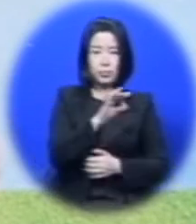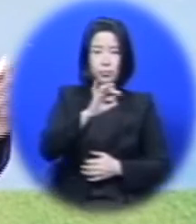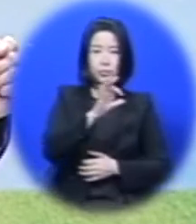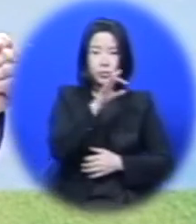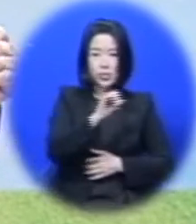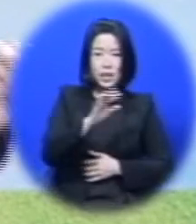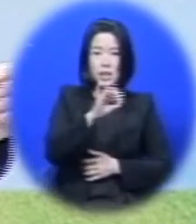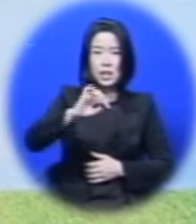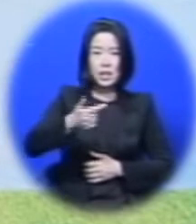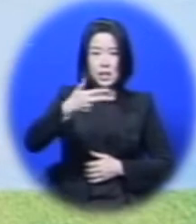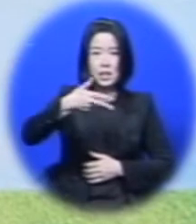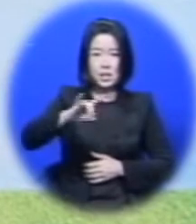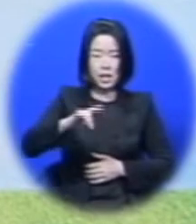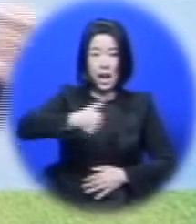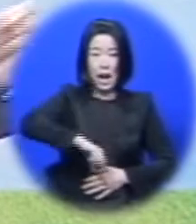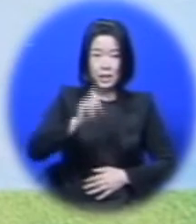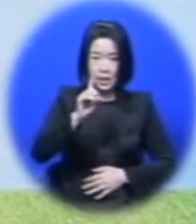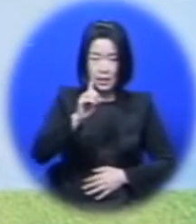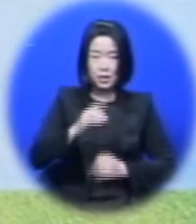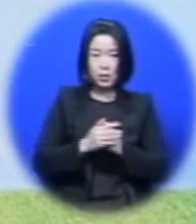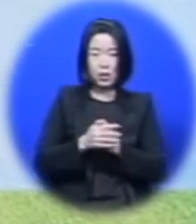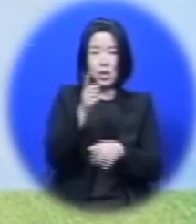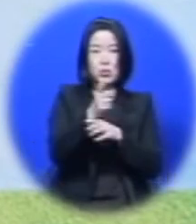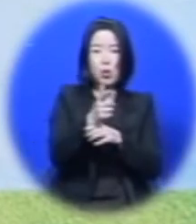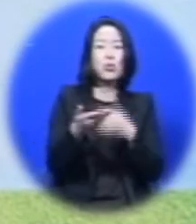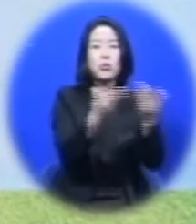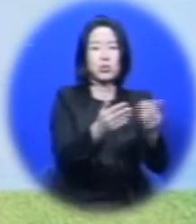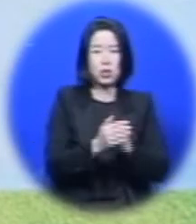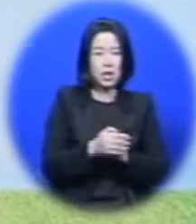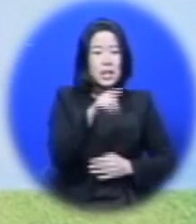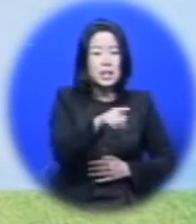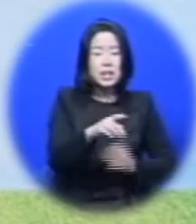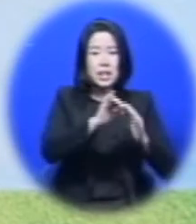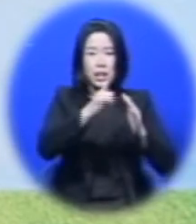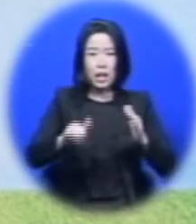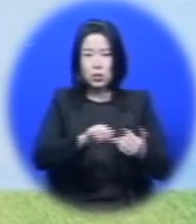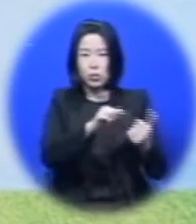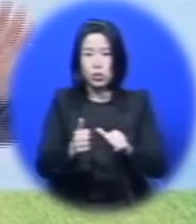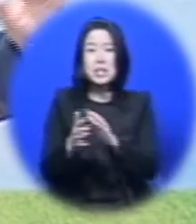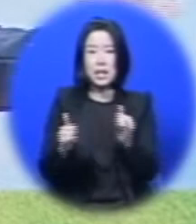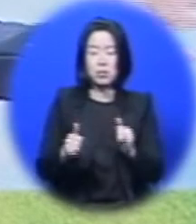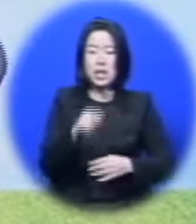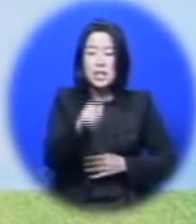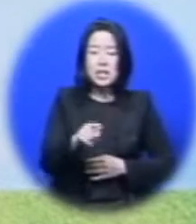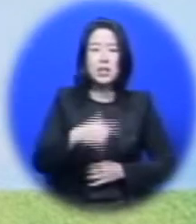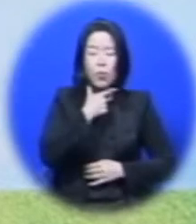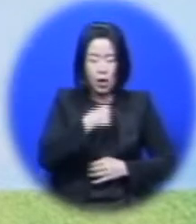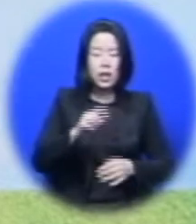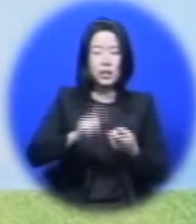이인재라는 그 청년에게 총을 주었어요. 너의 가족을 죽인 사람들이니까 너가